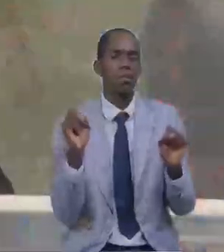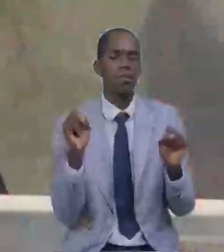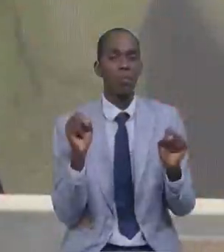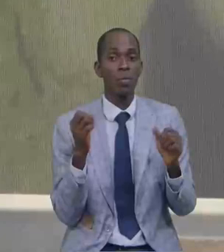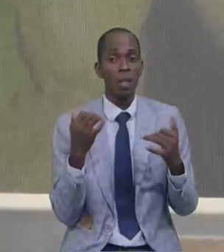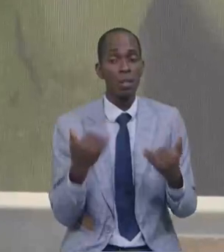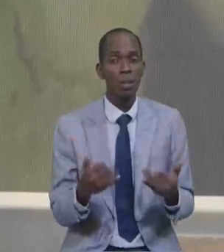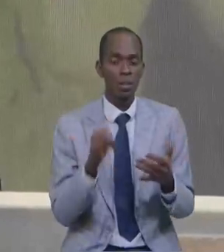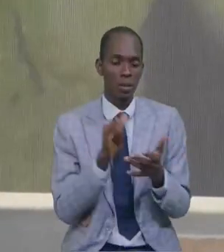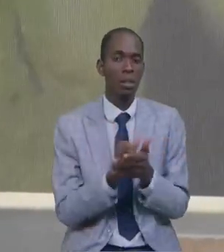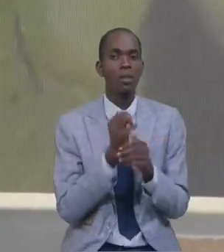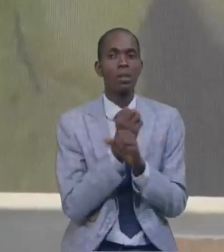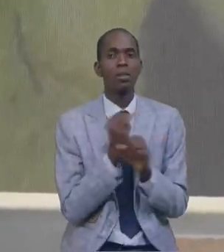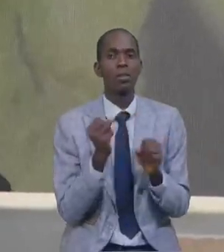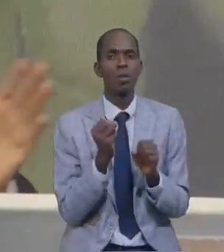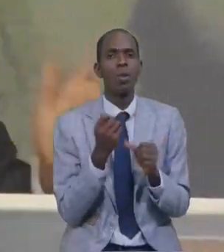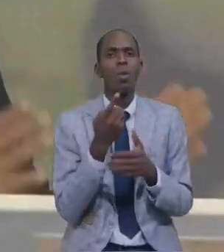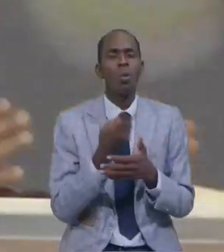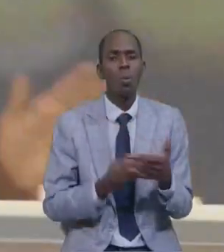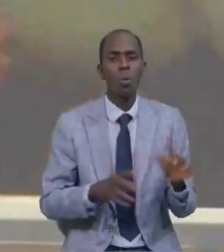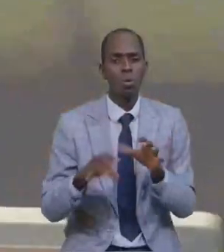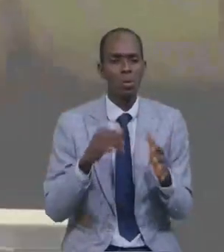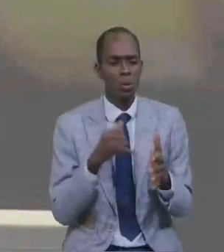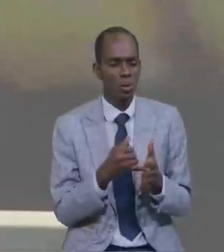si tu écris ce mot salut en anglais,